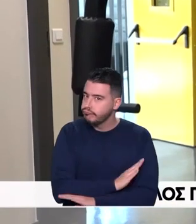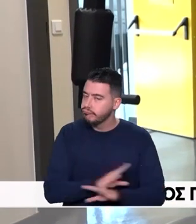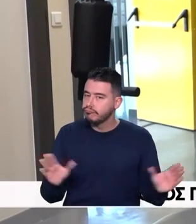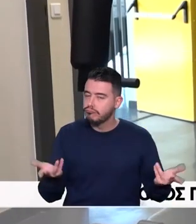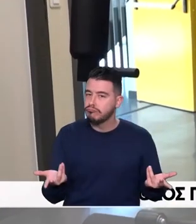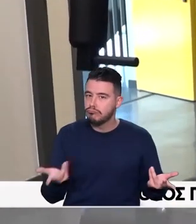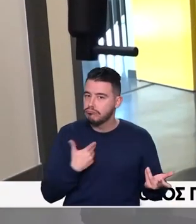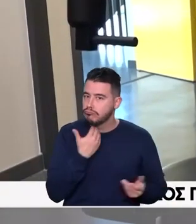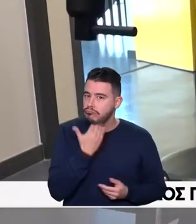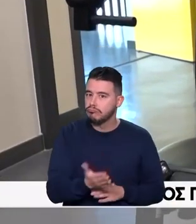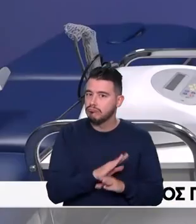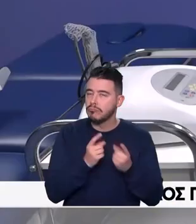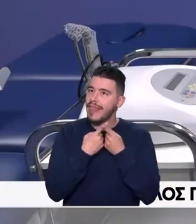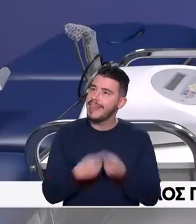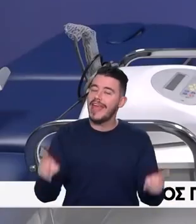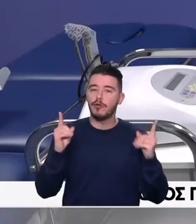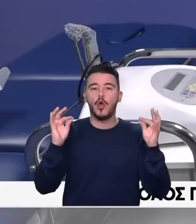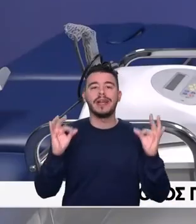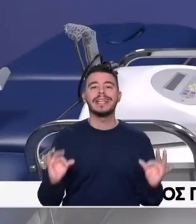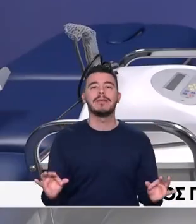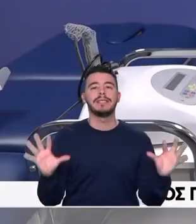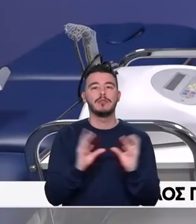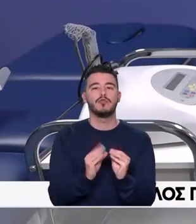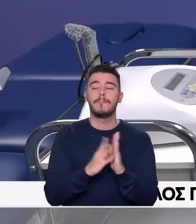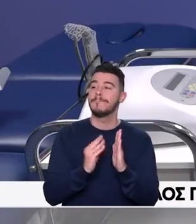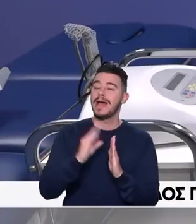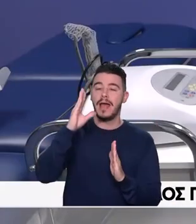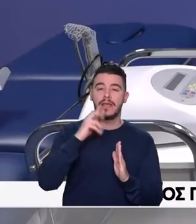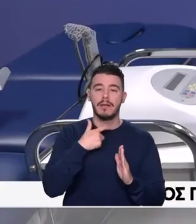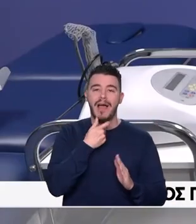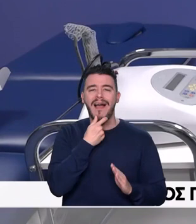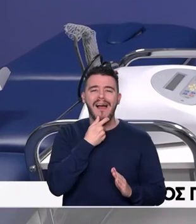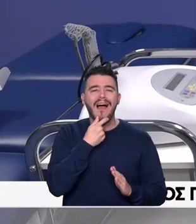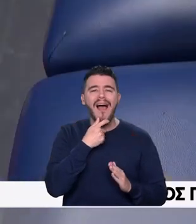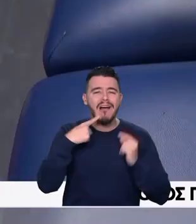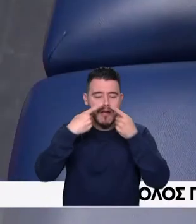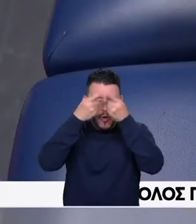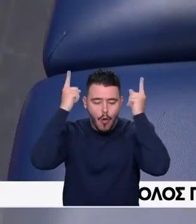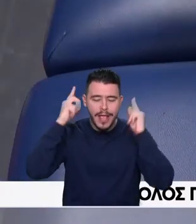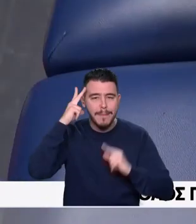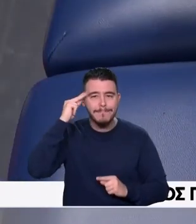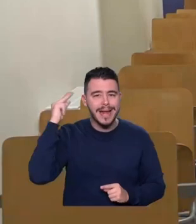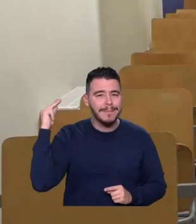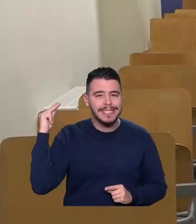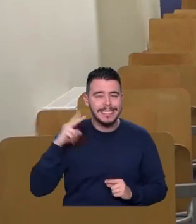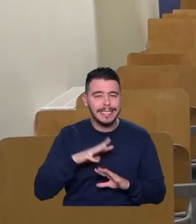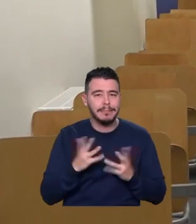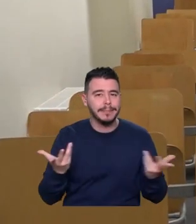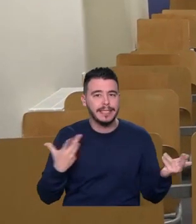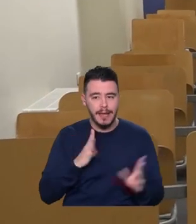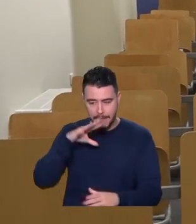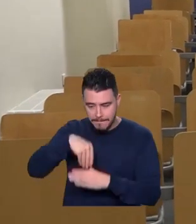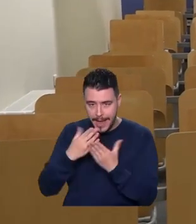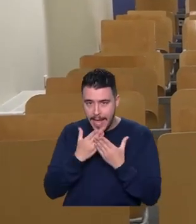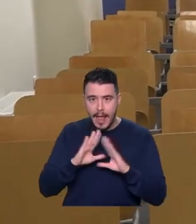δικαιολογεί μια διαφορετική ρύθμιση των όσων φοιτούν σε αυτά τα συγκεκριμένα πανεπιστήμια των ΗΠΑ. Την ίδια ώρα πάντως,